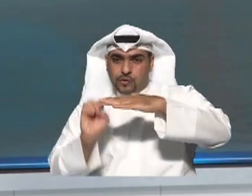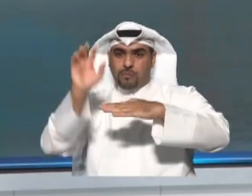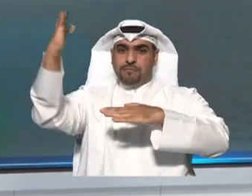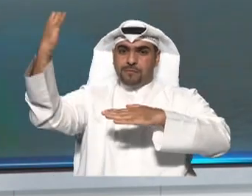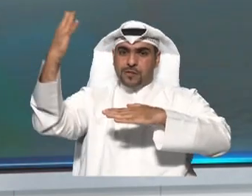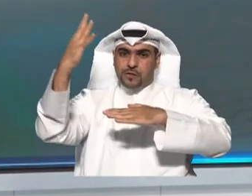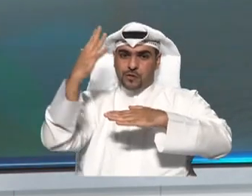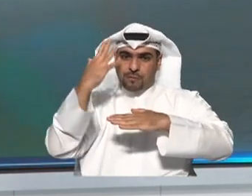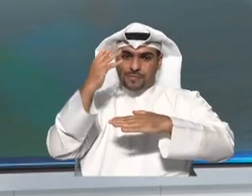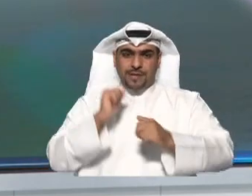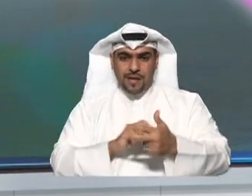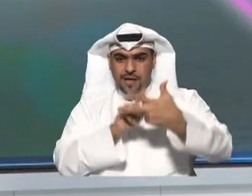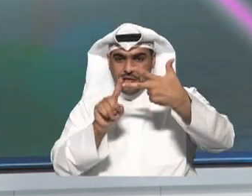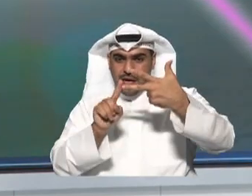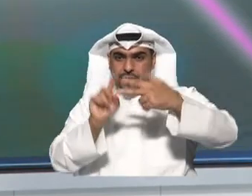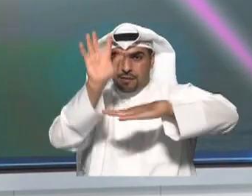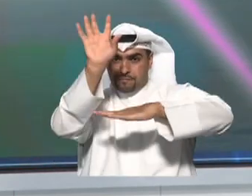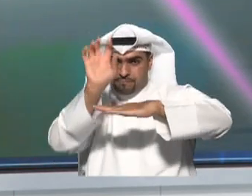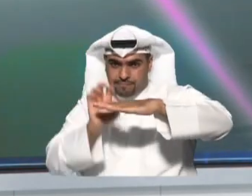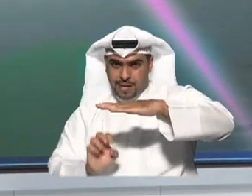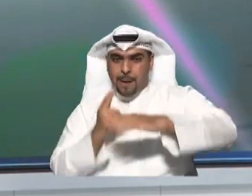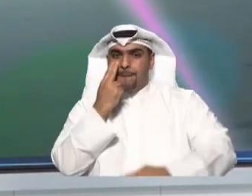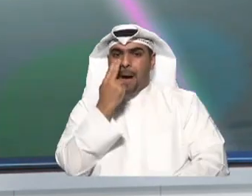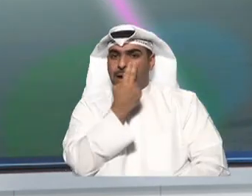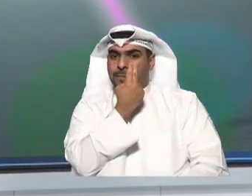الشمس الساعة 6:07، أما موعد أذان المغرب الساعة